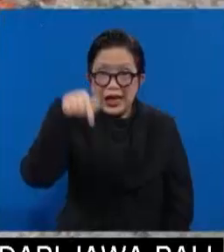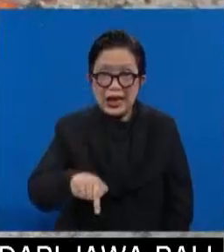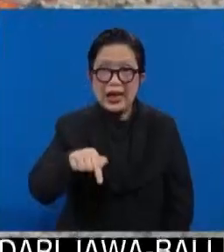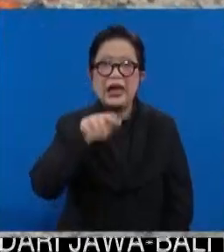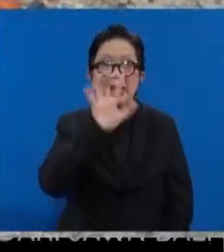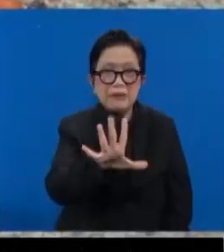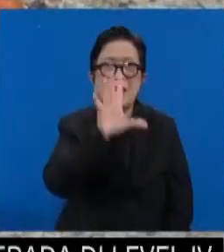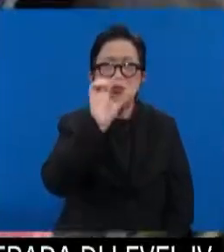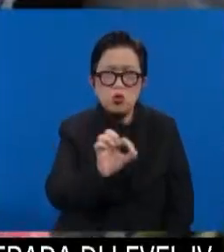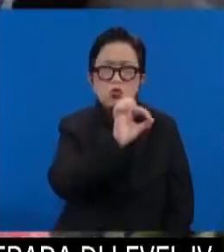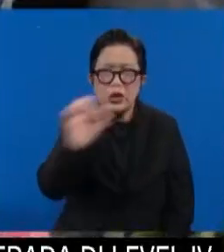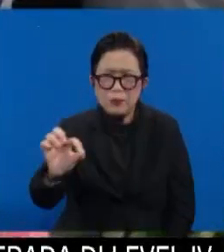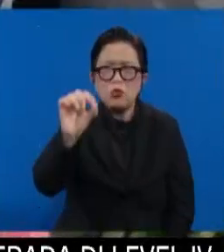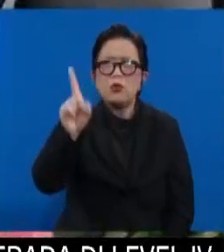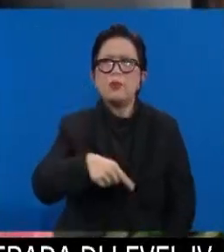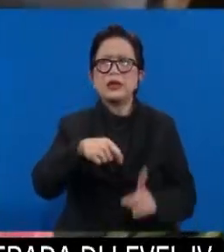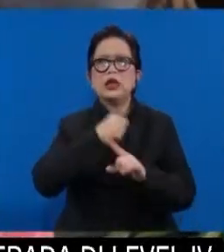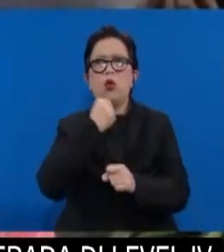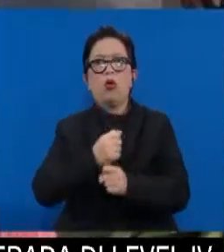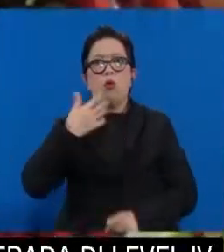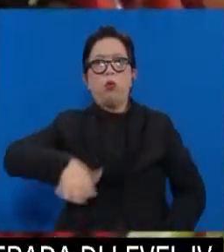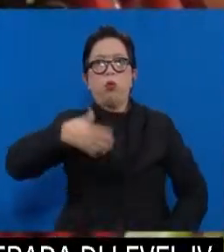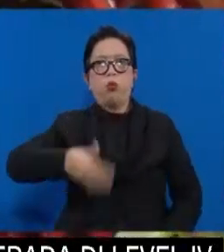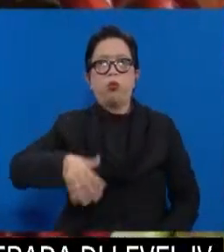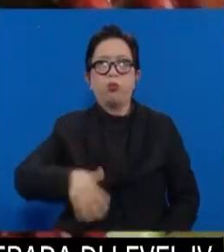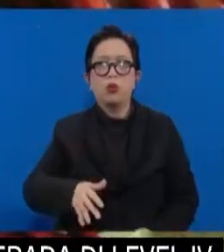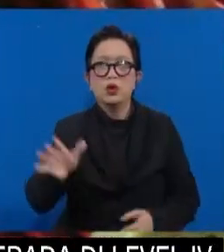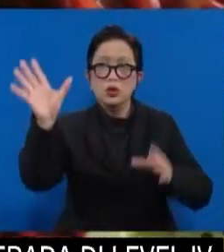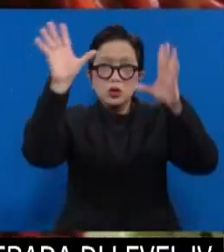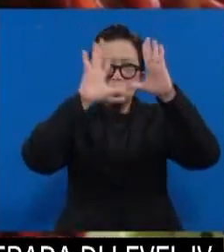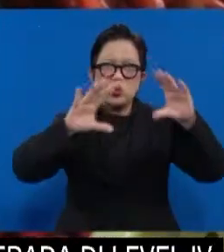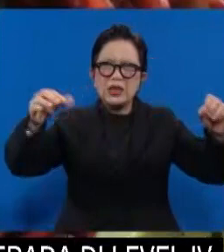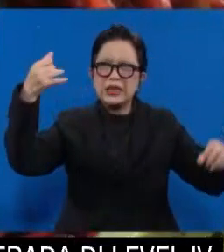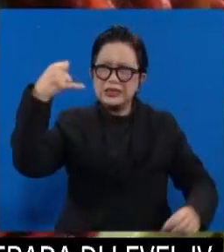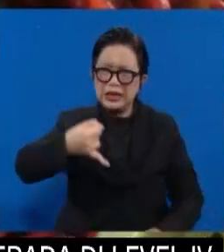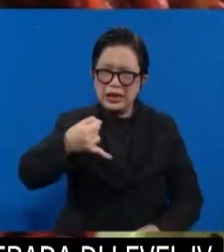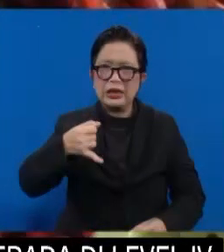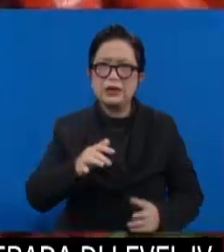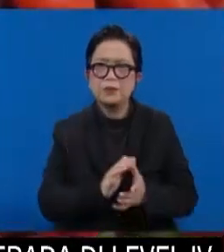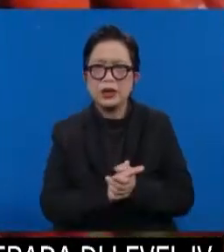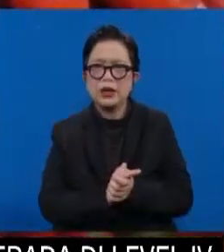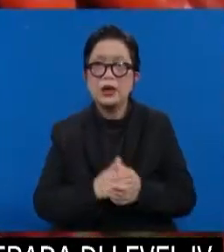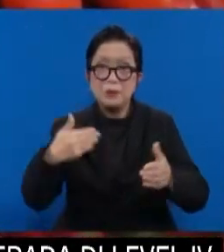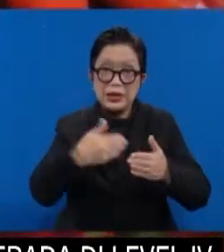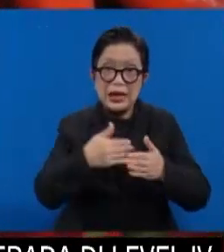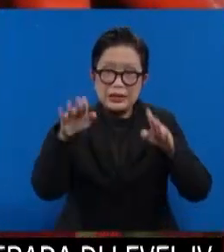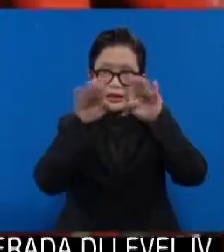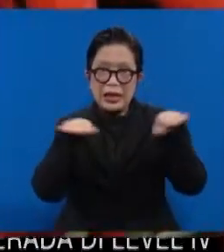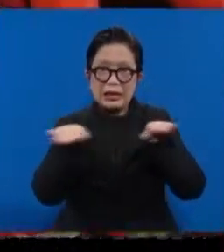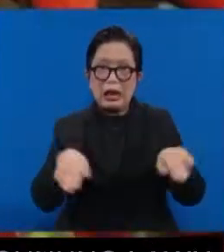Rp50.000 per kilogram. Selain akibat cuaca buruk, jelang Natal dan Tahun Baru juga diduga mempengaruhi naiknya harga.